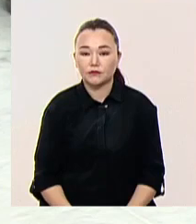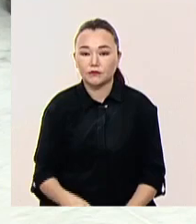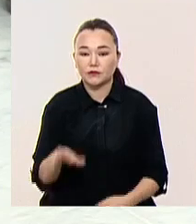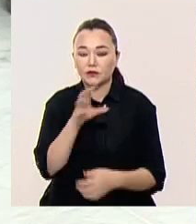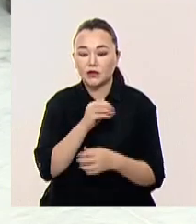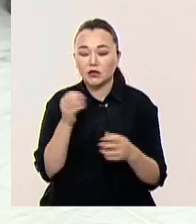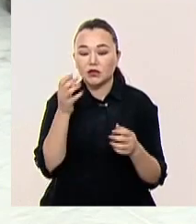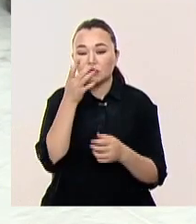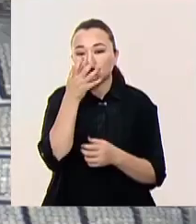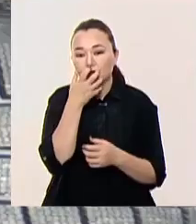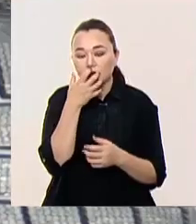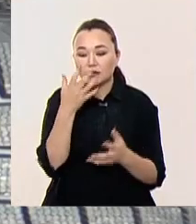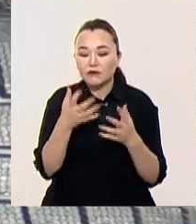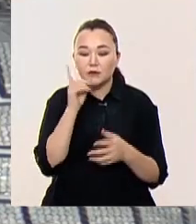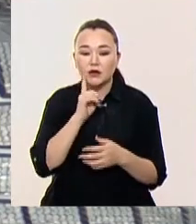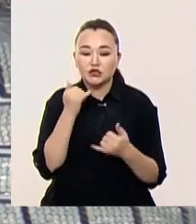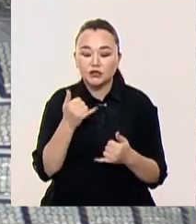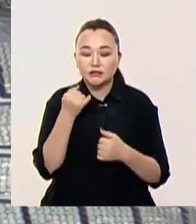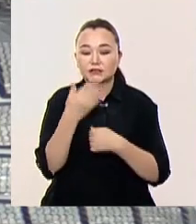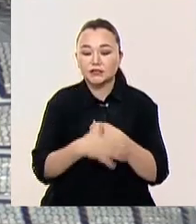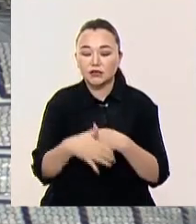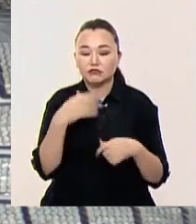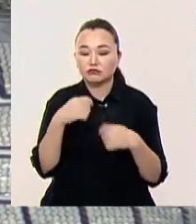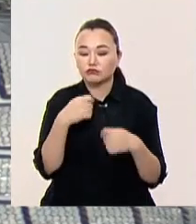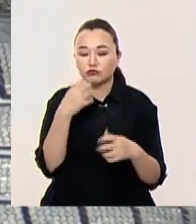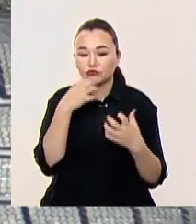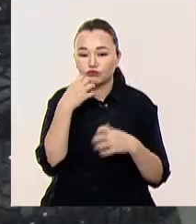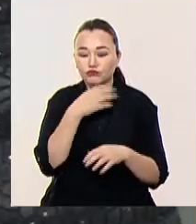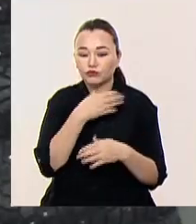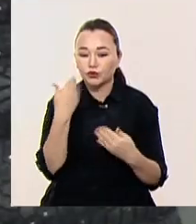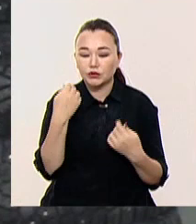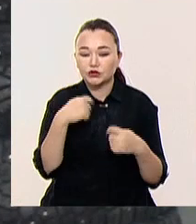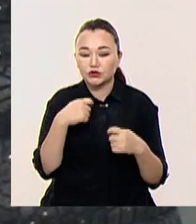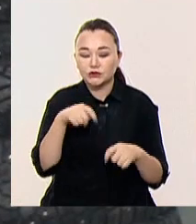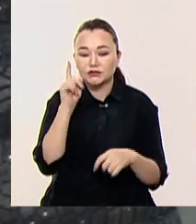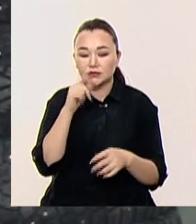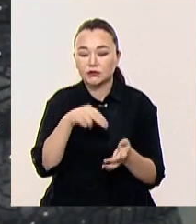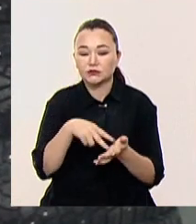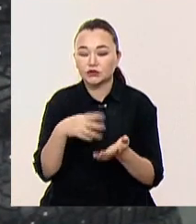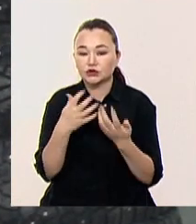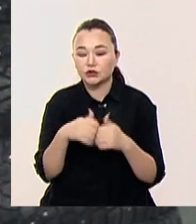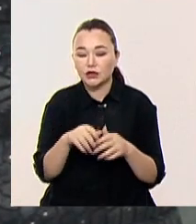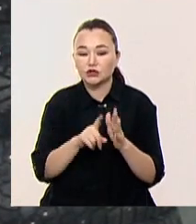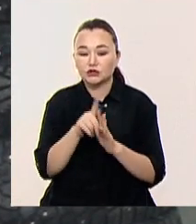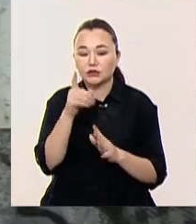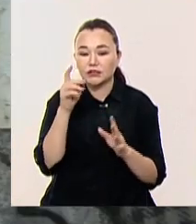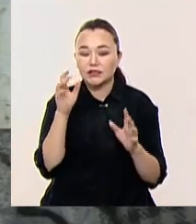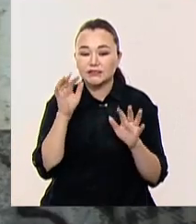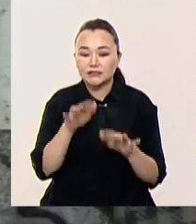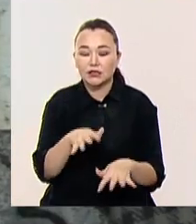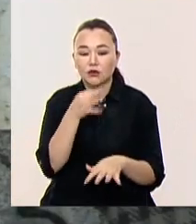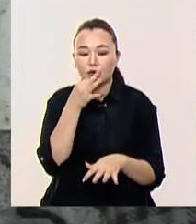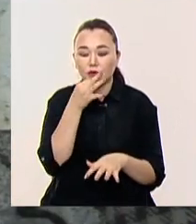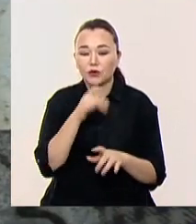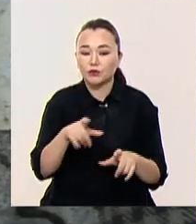Күннің әзірге жылылығынан болса керек, дөңгелек сату орталықтарында қызу сауда жоқ. Оның сырын сатушылар да біледі. Алғашқы қар түспей, қараша қозғала қоймайды деп